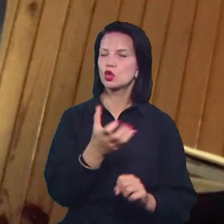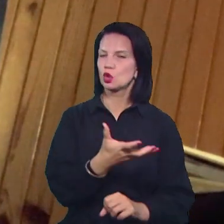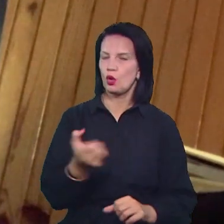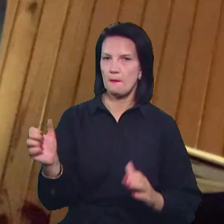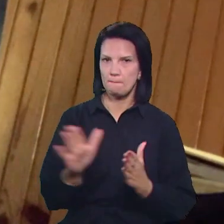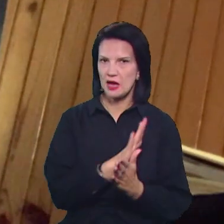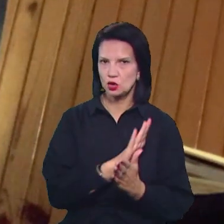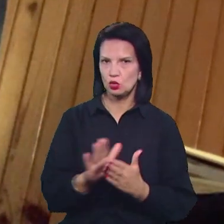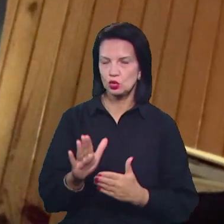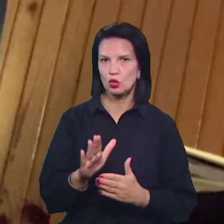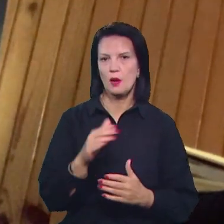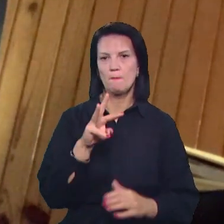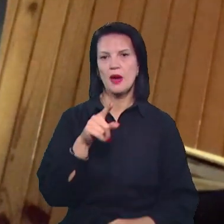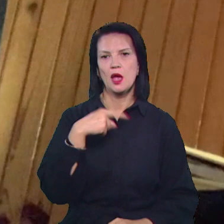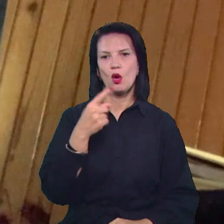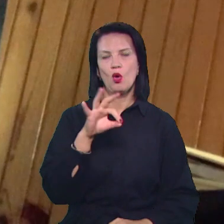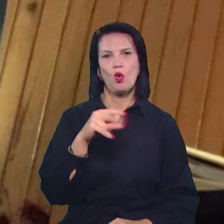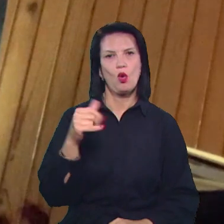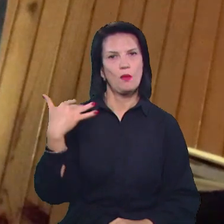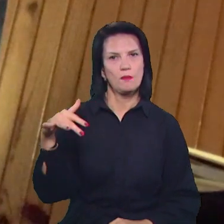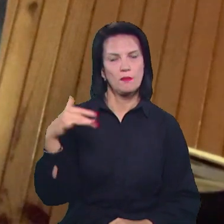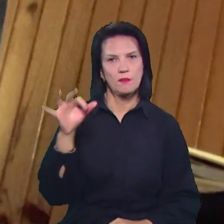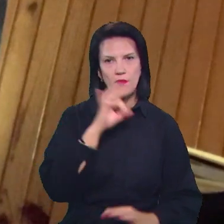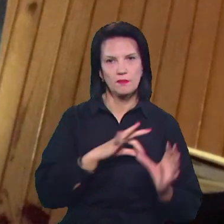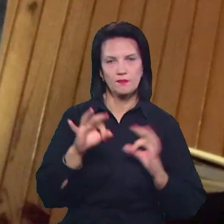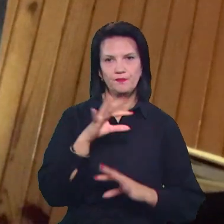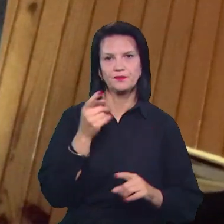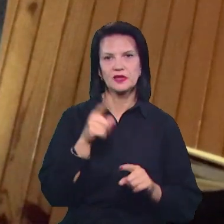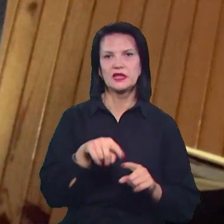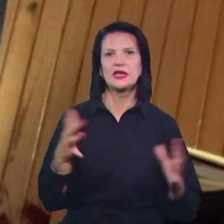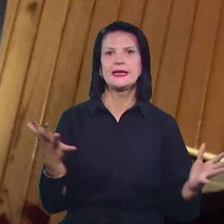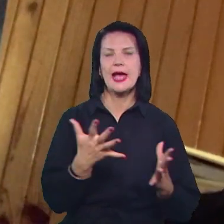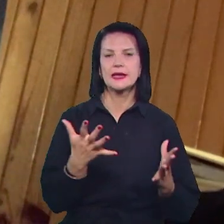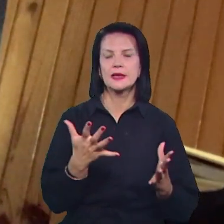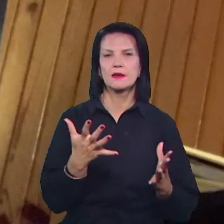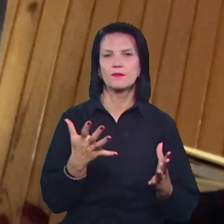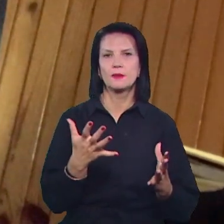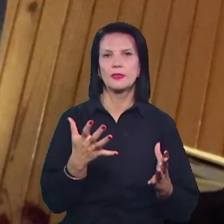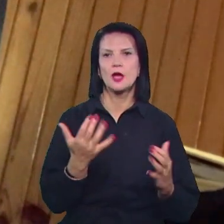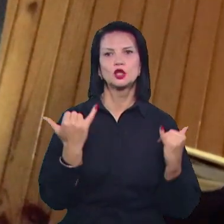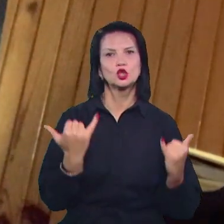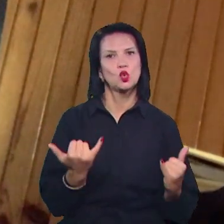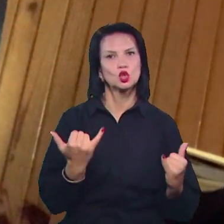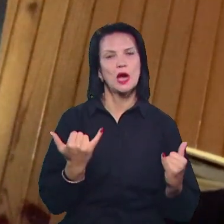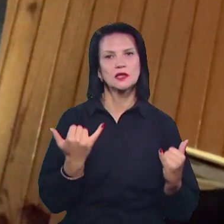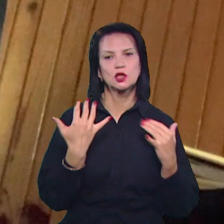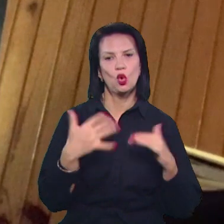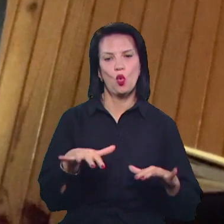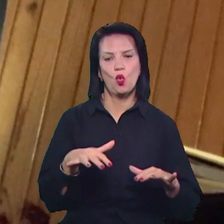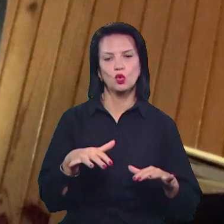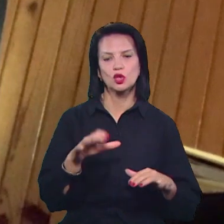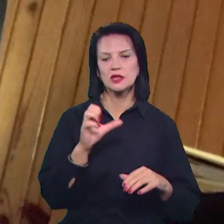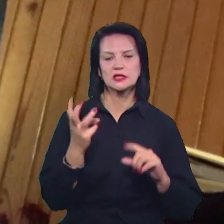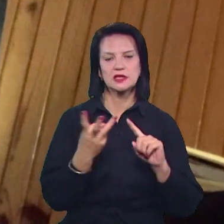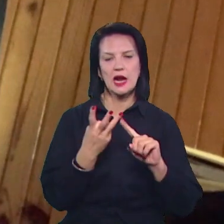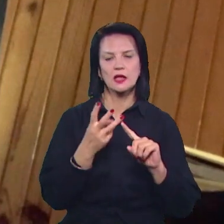безкоштовно. Ми говоримо про дороговартісні ліки, це ті, які сучасні вже, ну, третього там або